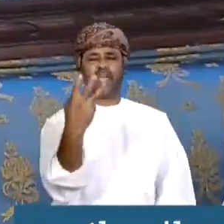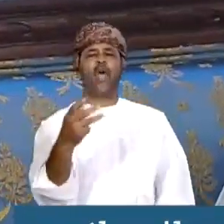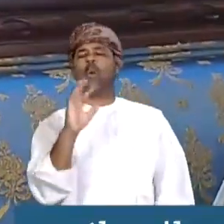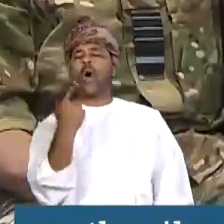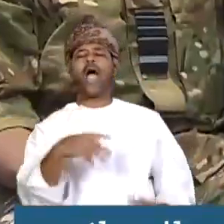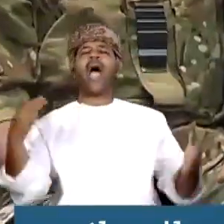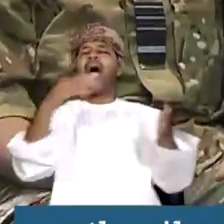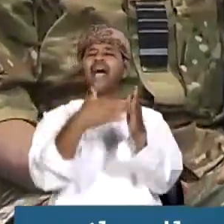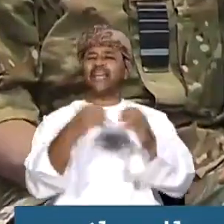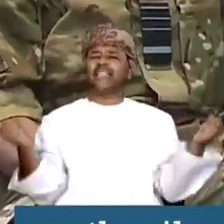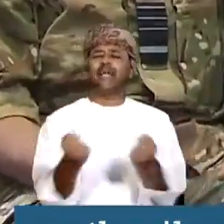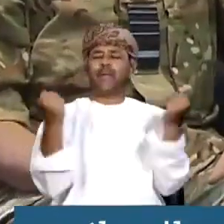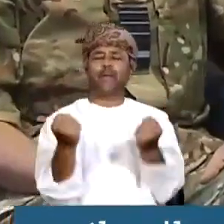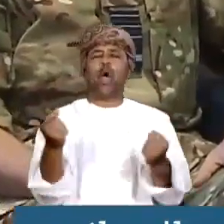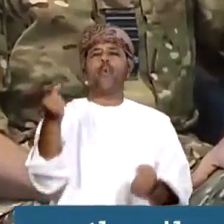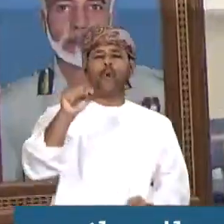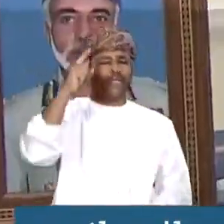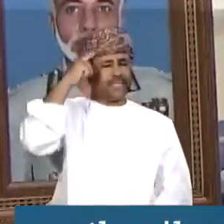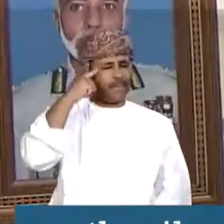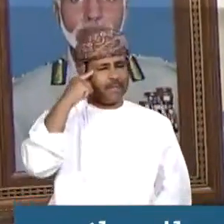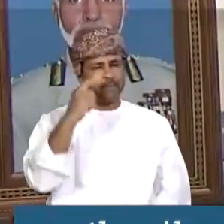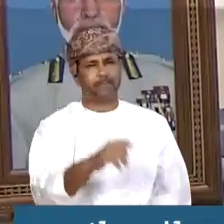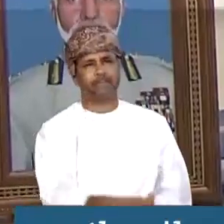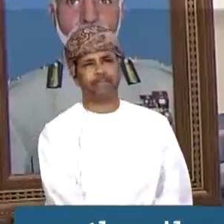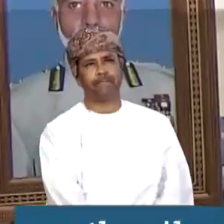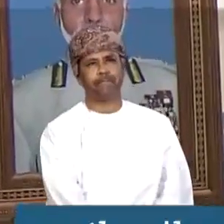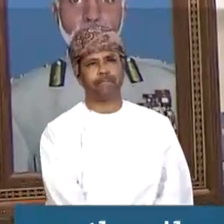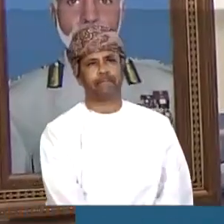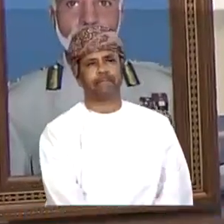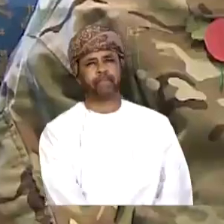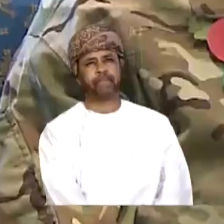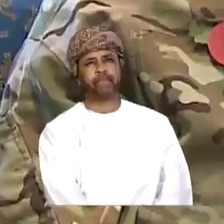العملي الختامي الذي سيقام غدا السبت.